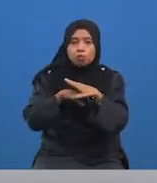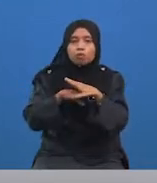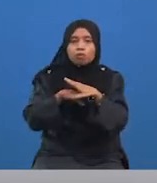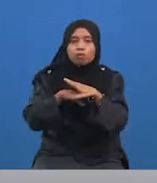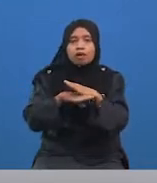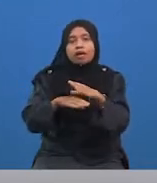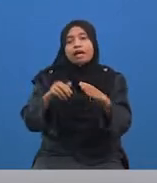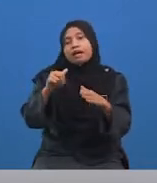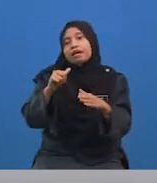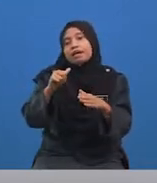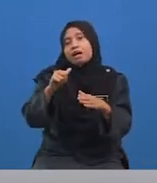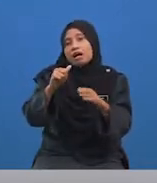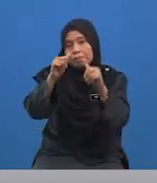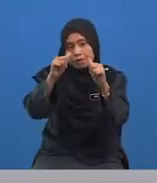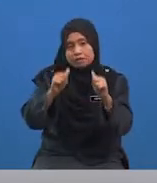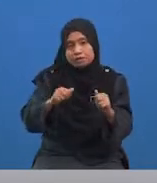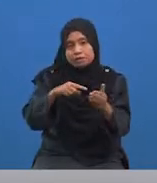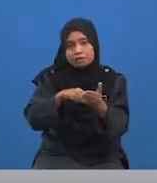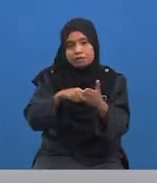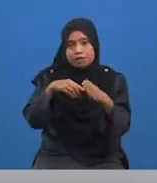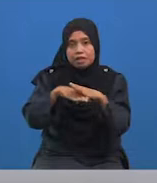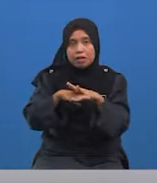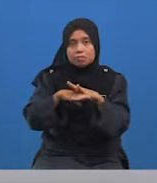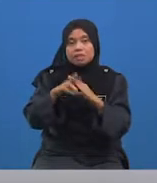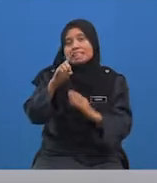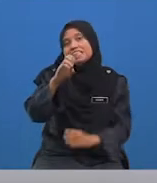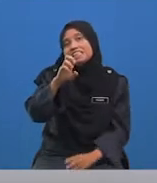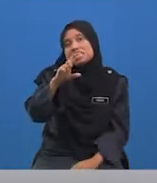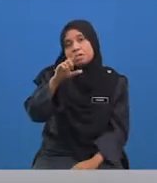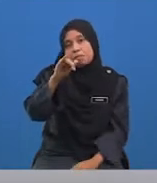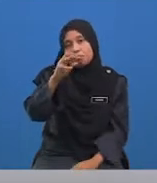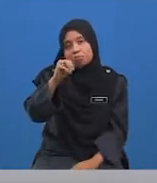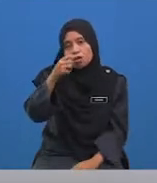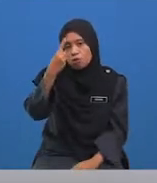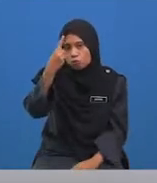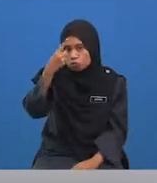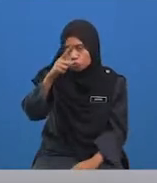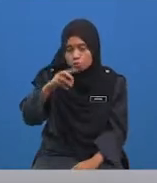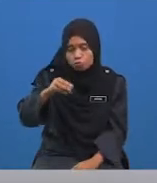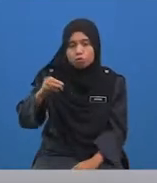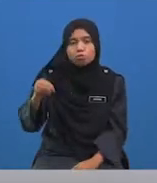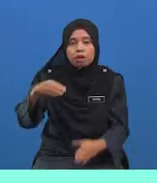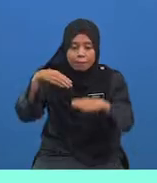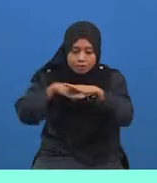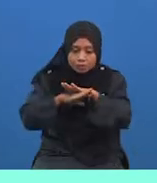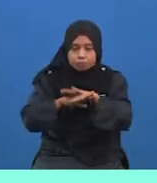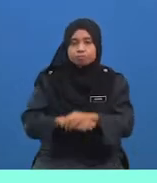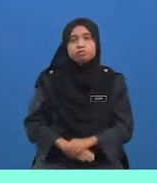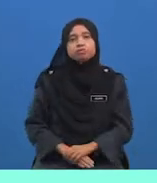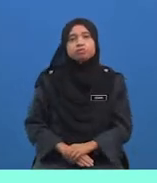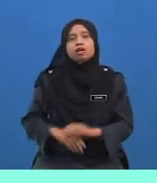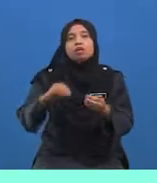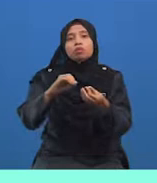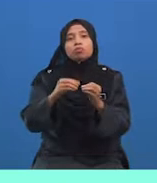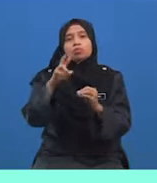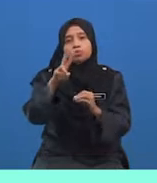ini dalam rangkaian delima yang dibina khas untuk murid-murid. Etika